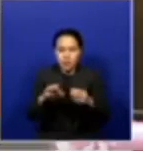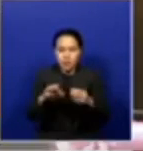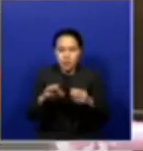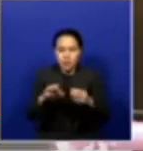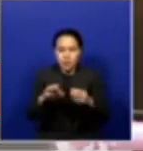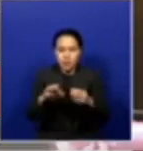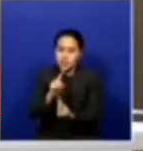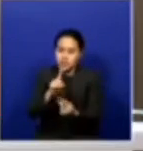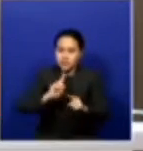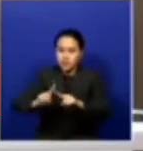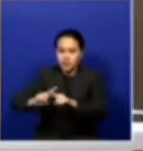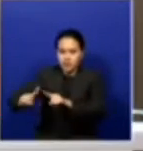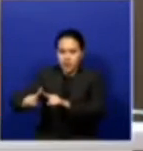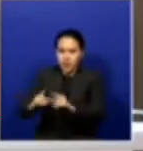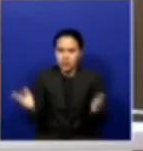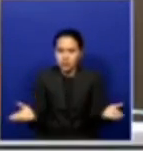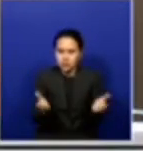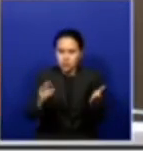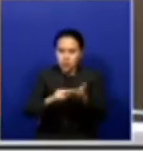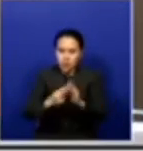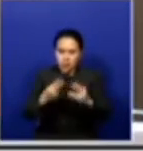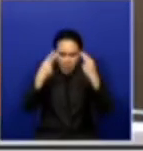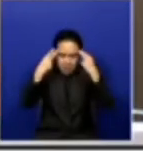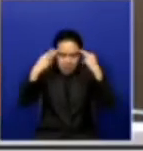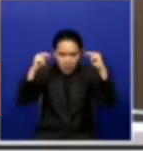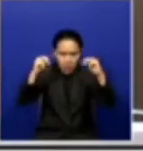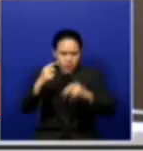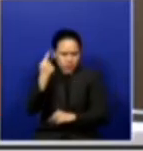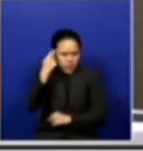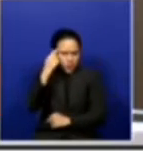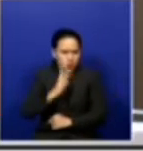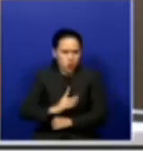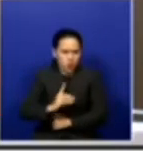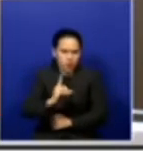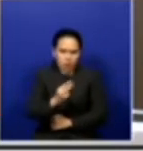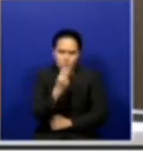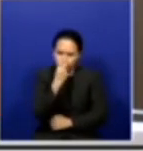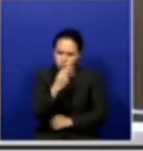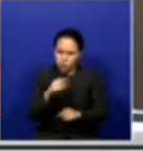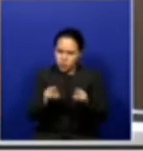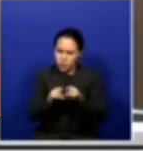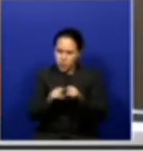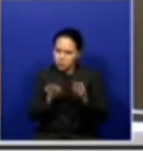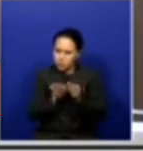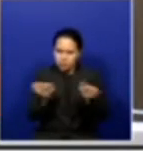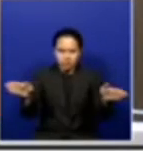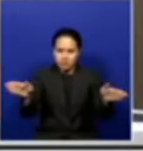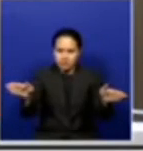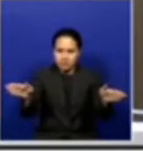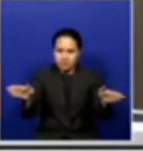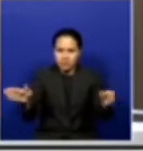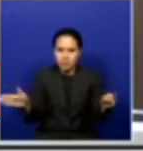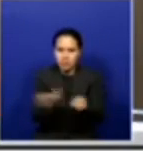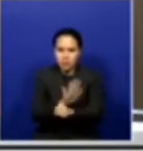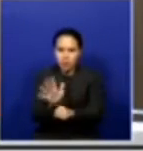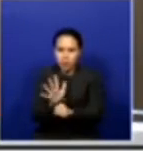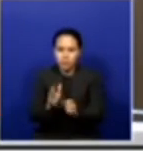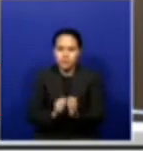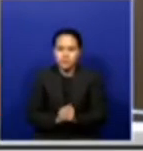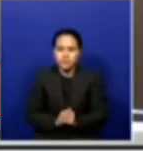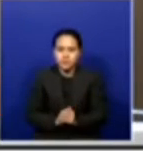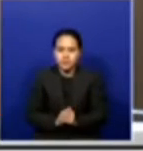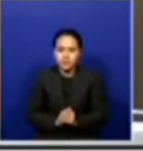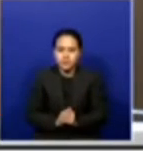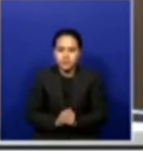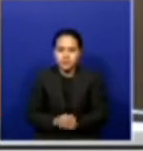คิดอยู่เพียงคนเดียวเนี่ยนะฮะผมว่ามันดูจะไม่รอบคอบนะครับซึ่งกรณีดังกล่าวเนี่ยมันอาจจะเ